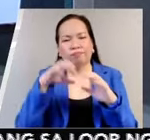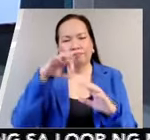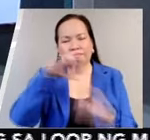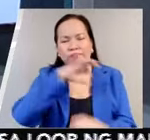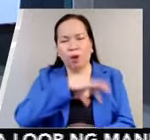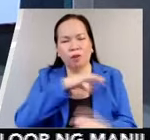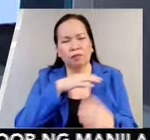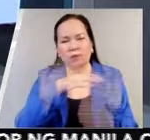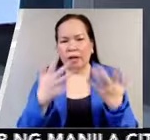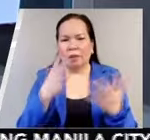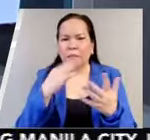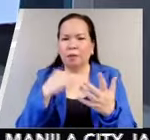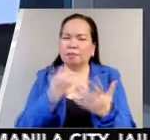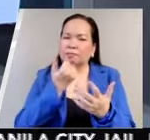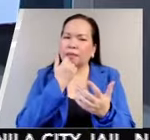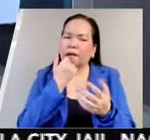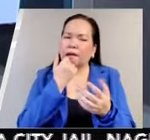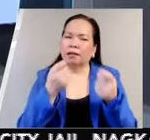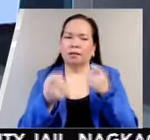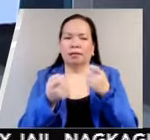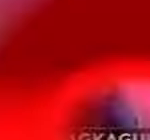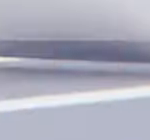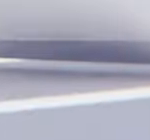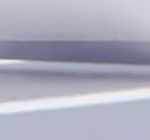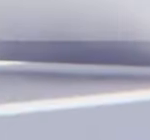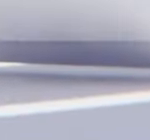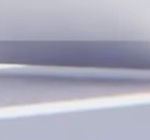sa pamahala. Nakatutok si Bernadette Reyes.